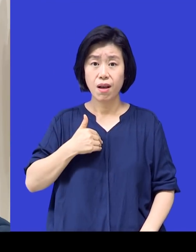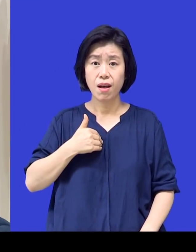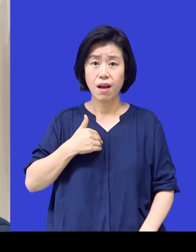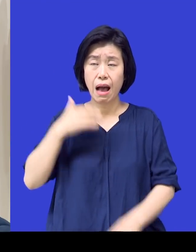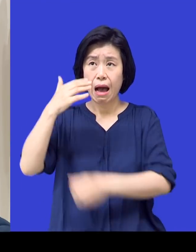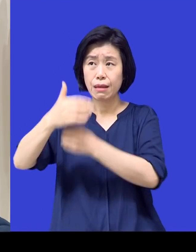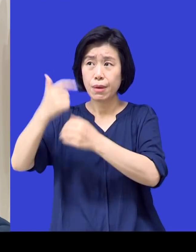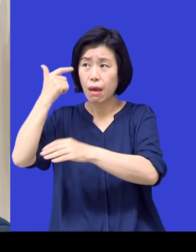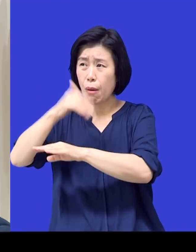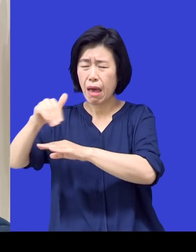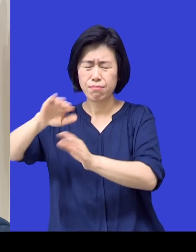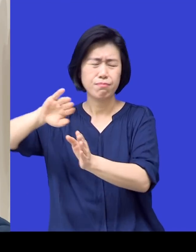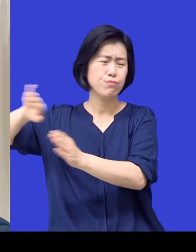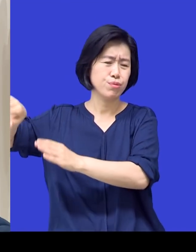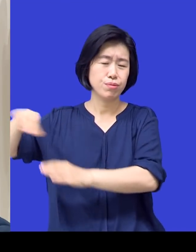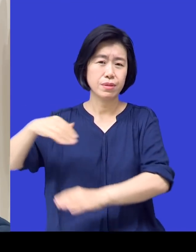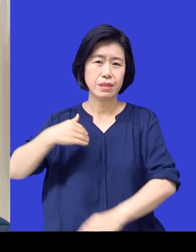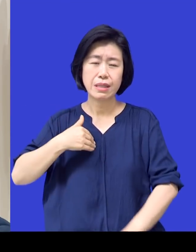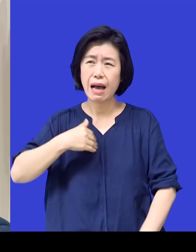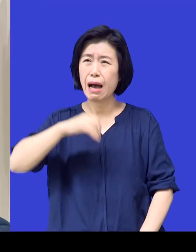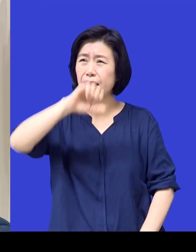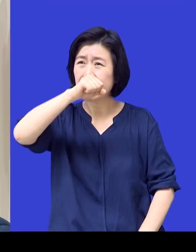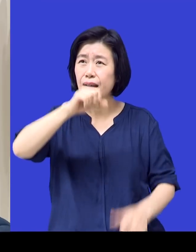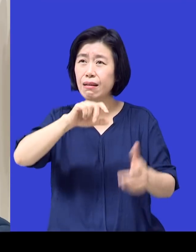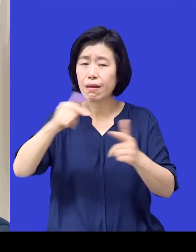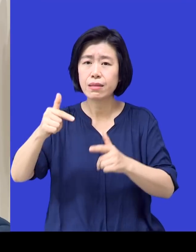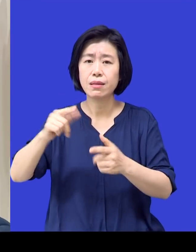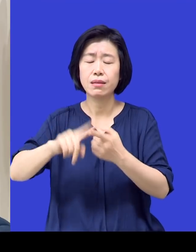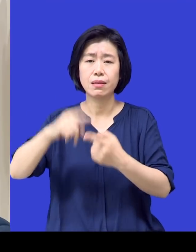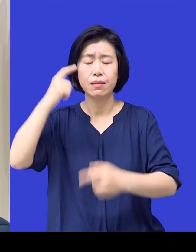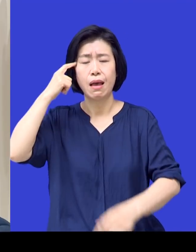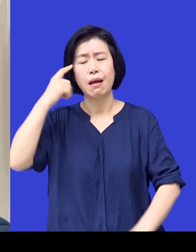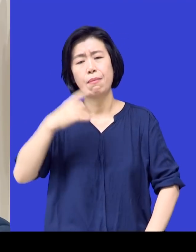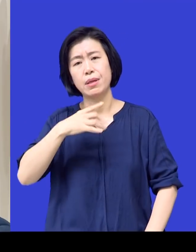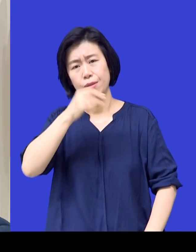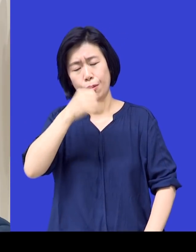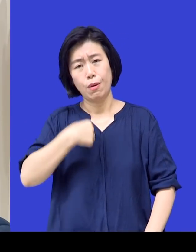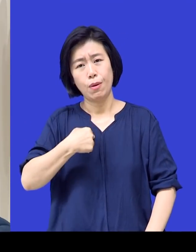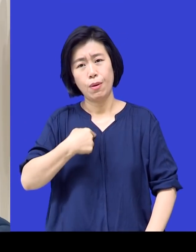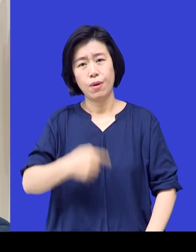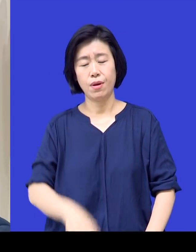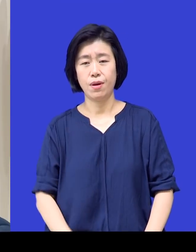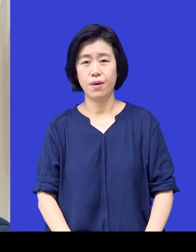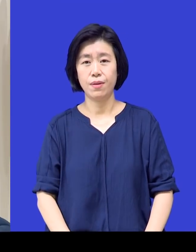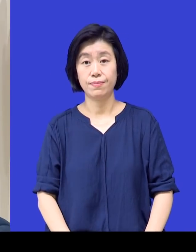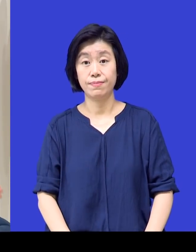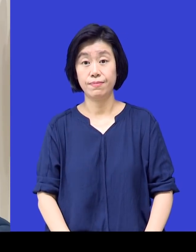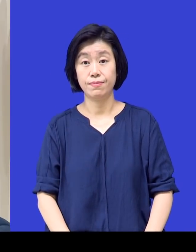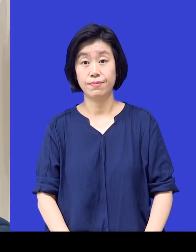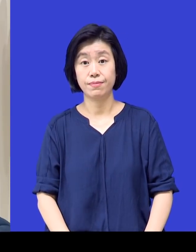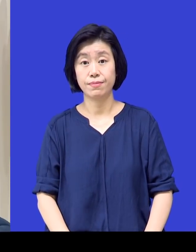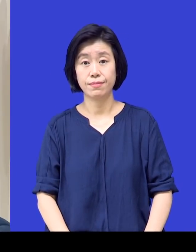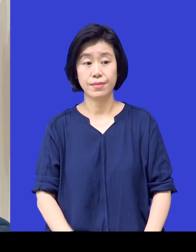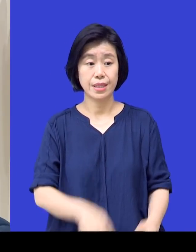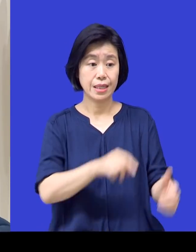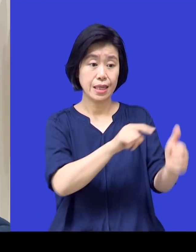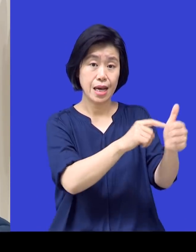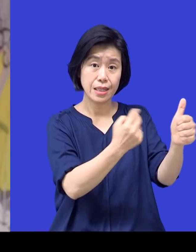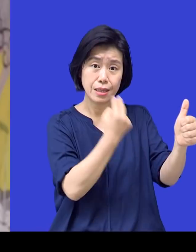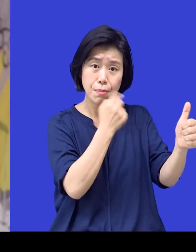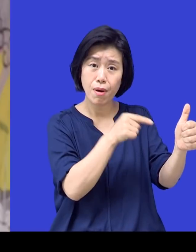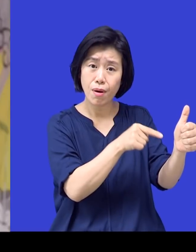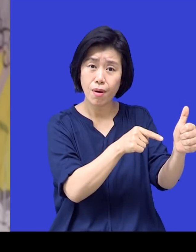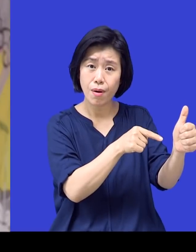했죠. 물론 나고자도 많죠. 네네. 근데 이 한 생명이 하나님 앞에 이렇게 쓰이는 걸 봤을